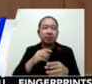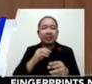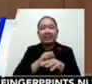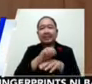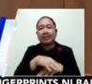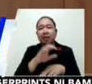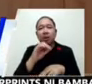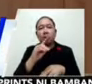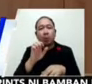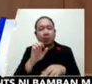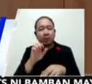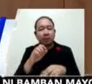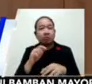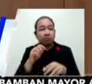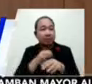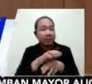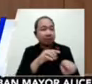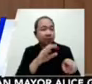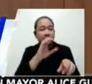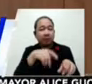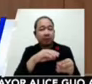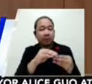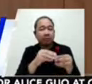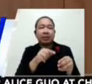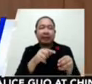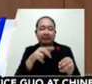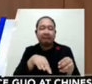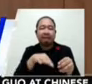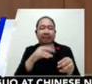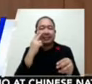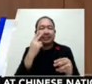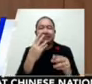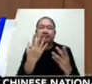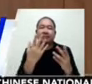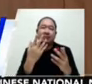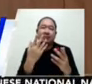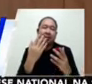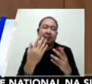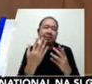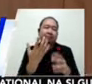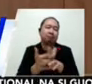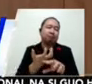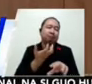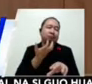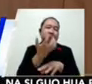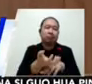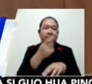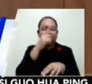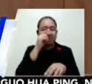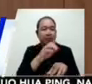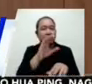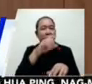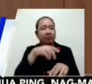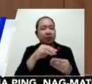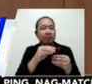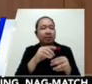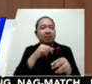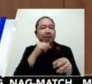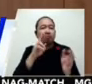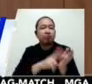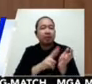cellphone number. Doon ka nga ngayon mahuhuli kasi yung cellphone number na yun are unregistered. And yet it is receiving data. You